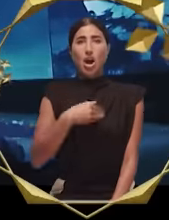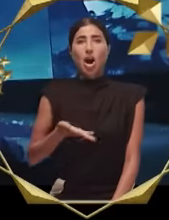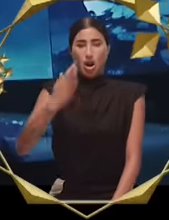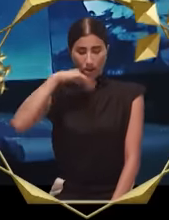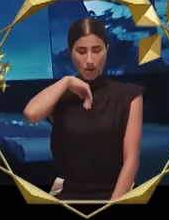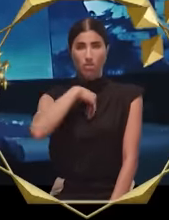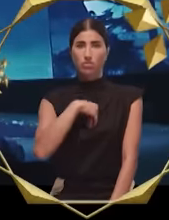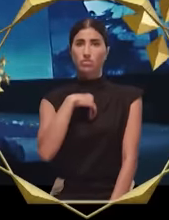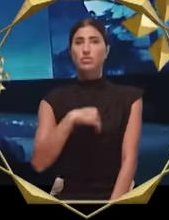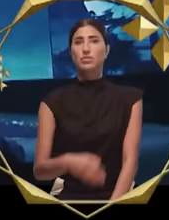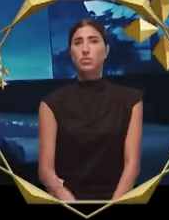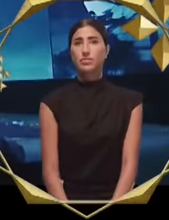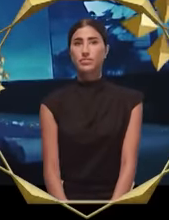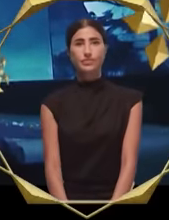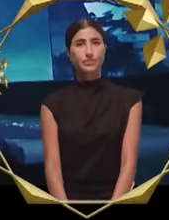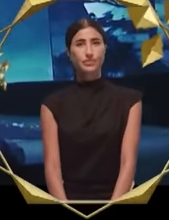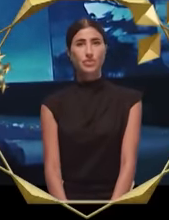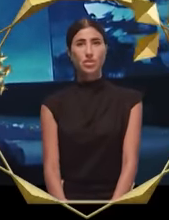علي